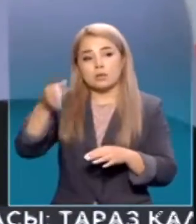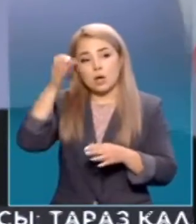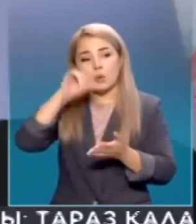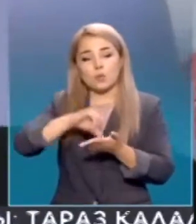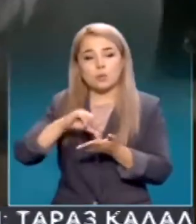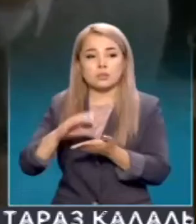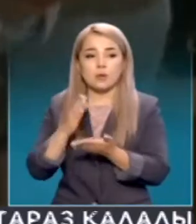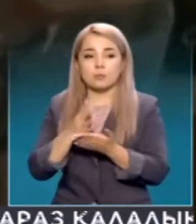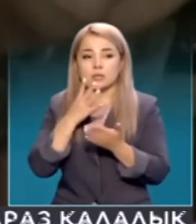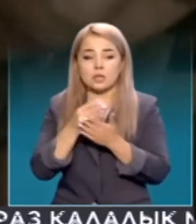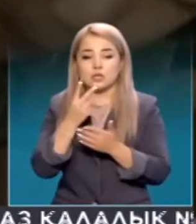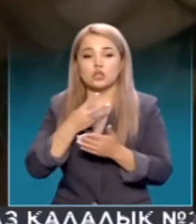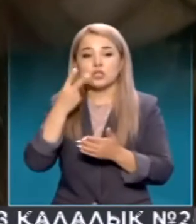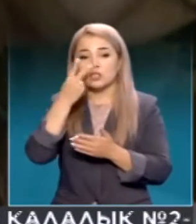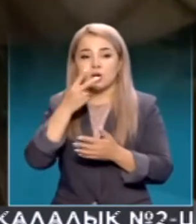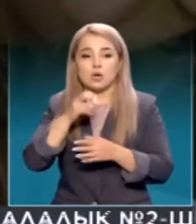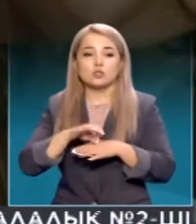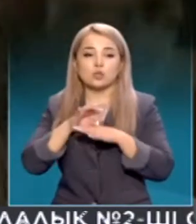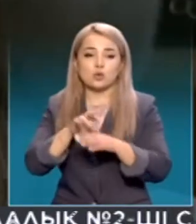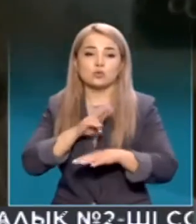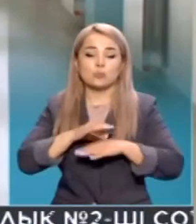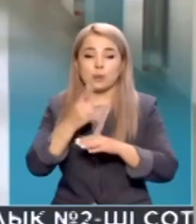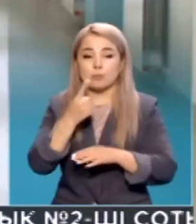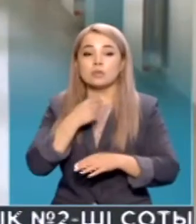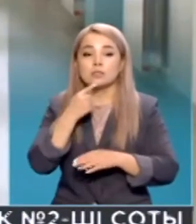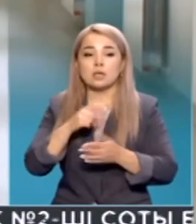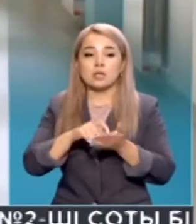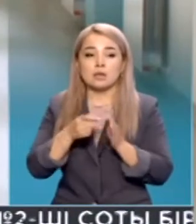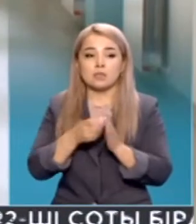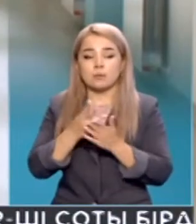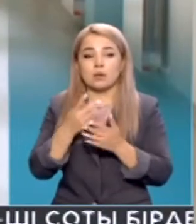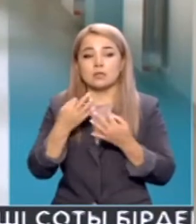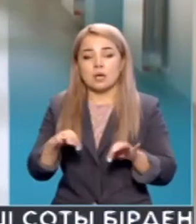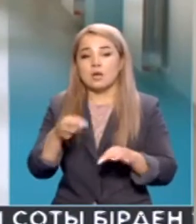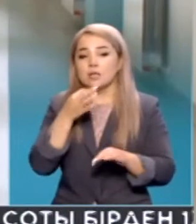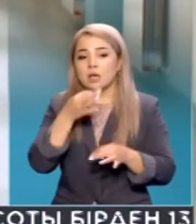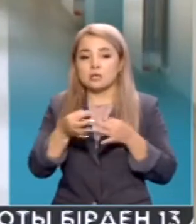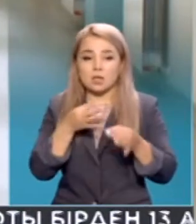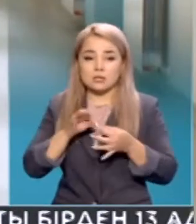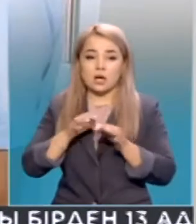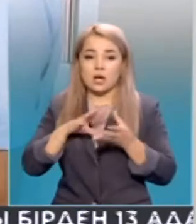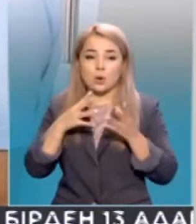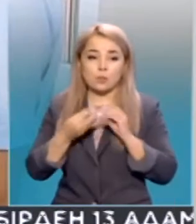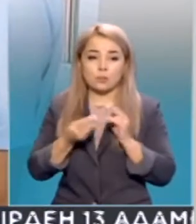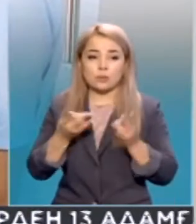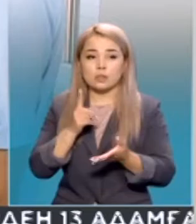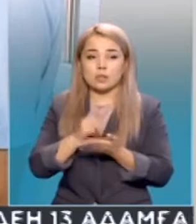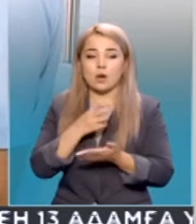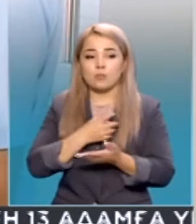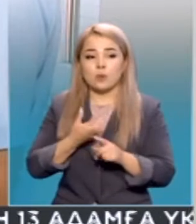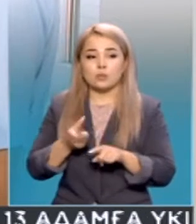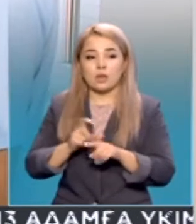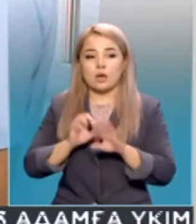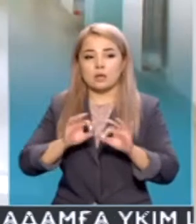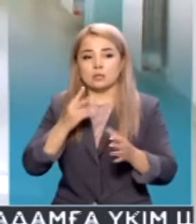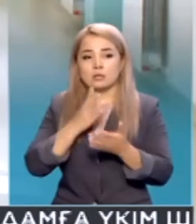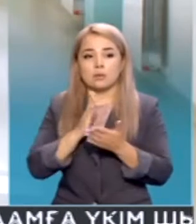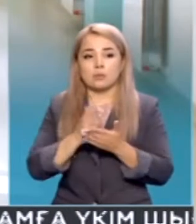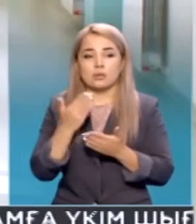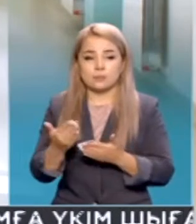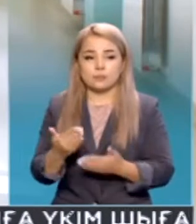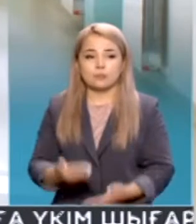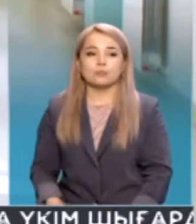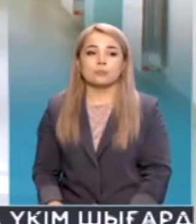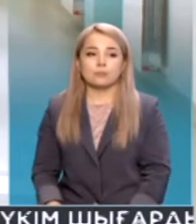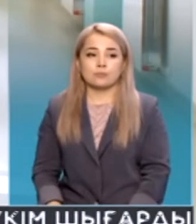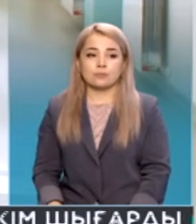өкілі. Екі жыл бойы жүргізілген жұмыс баланың бірінші сыныпта бір тілді еркін сөйлеу дағдысын қалыптастыру өте маңызды екенін көрсетіпті. Бірінші